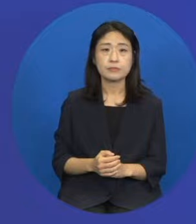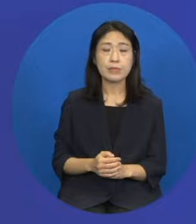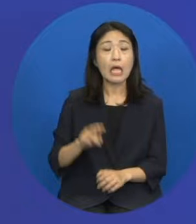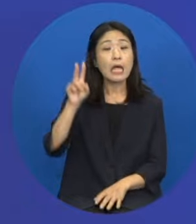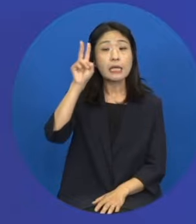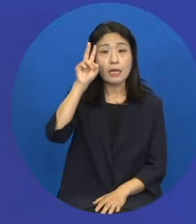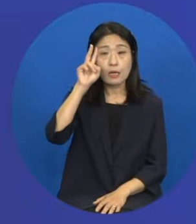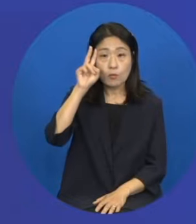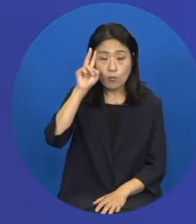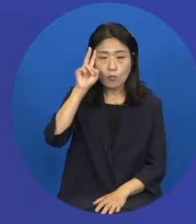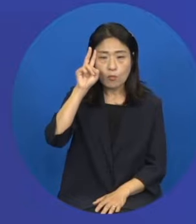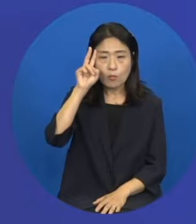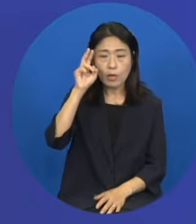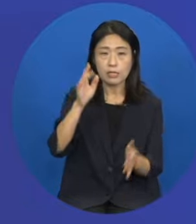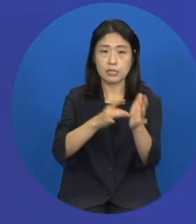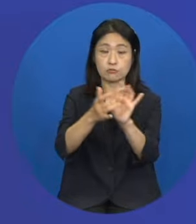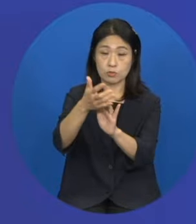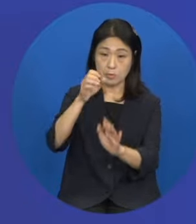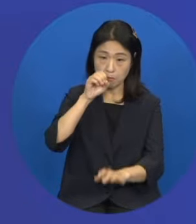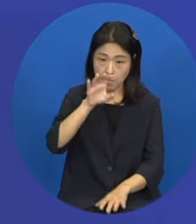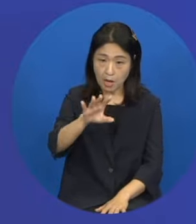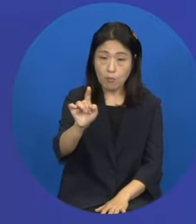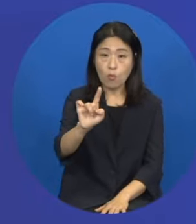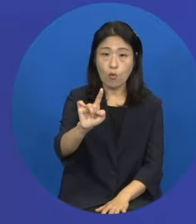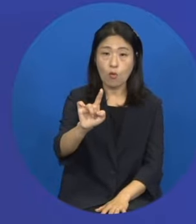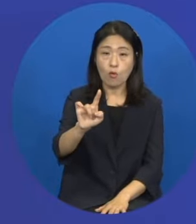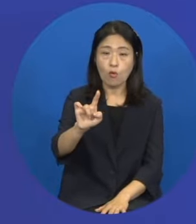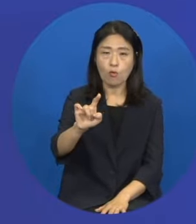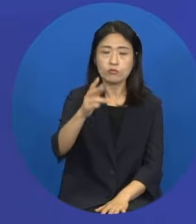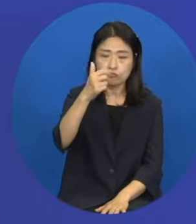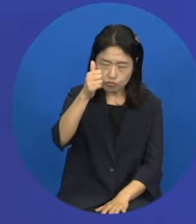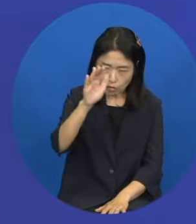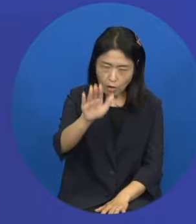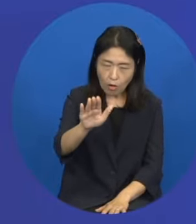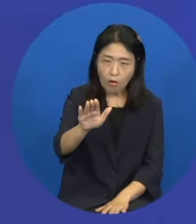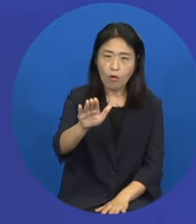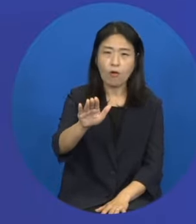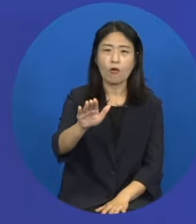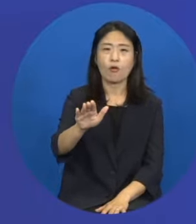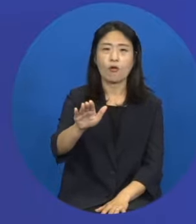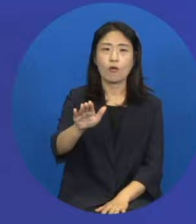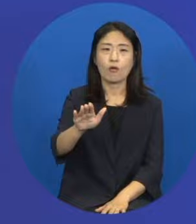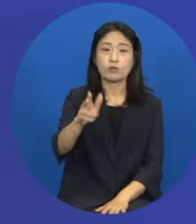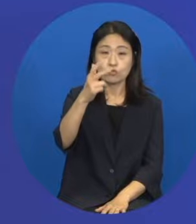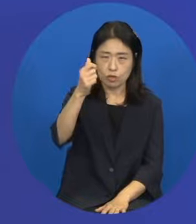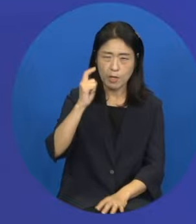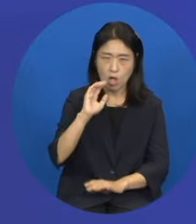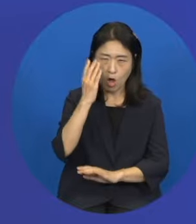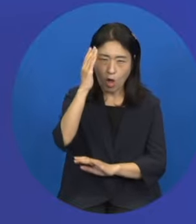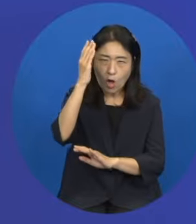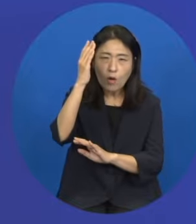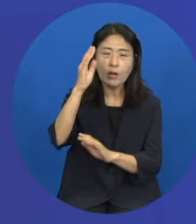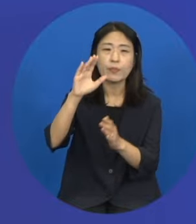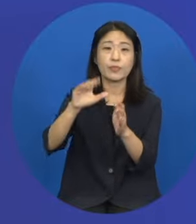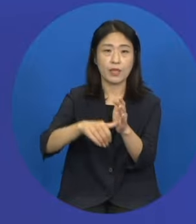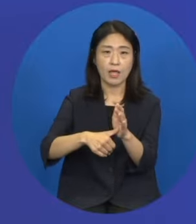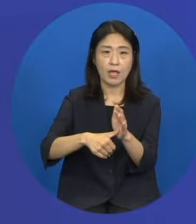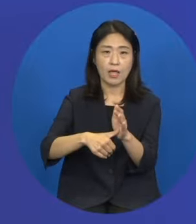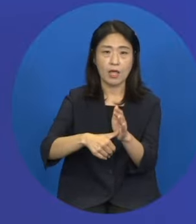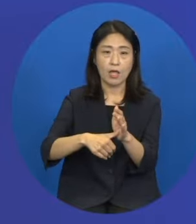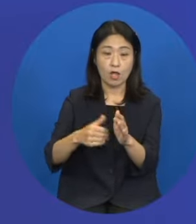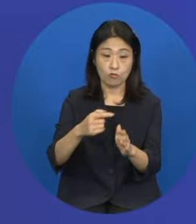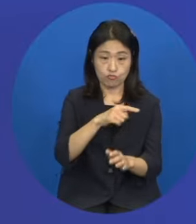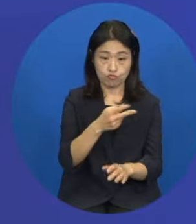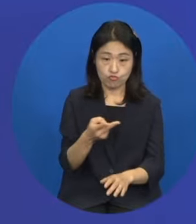기억나시죠? 왕이시여, 주여, 여짜오대 주의 영광 중에서 우리를 하는 주의 우편에 하나는